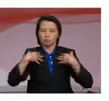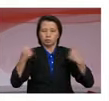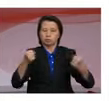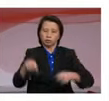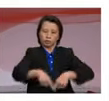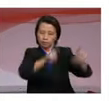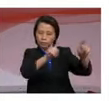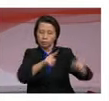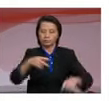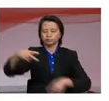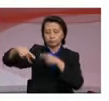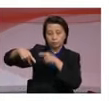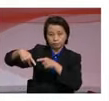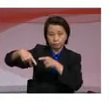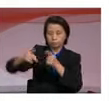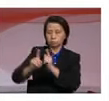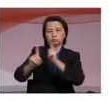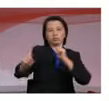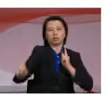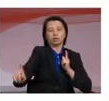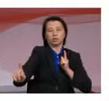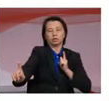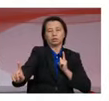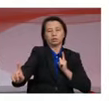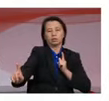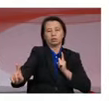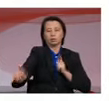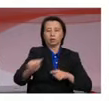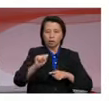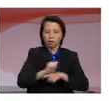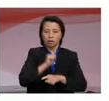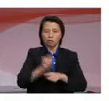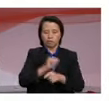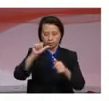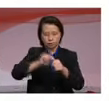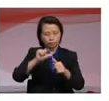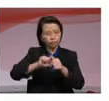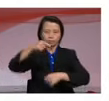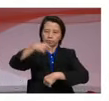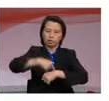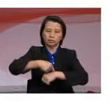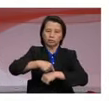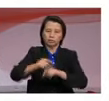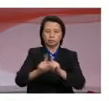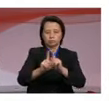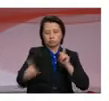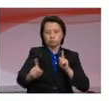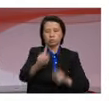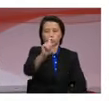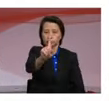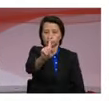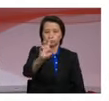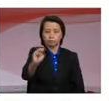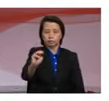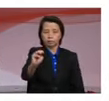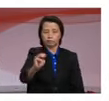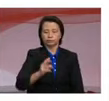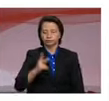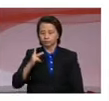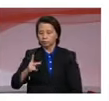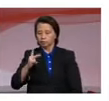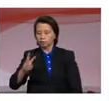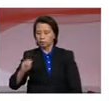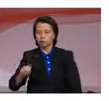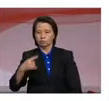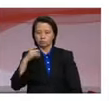kesihatan. P ialah penjarakan sosial iaitu diamalkan setiap masa iaitu sekurang-kurangnya 1 meter. Kementerian akan